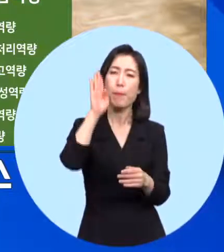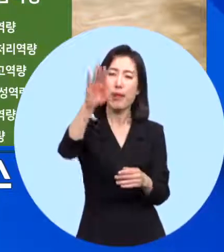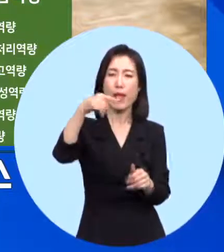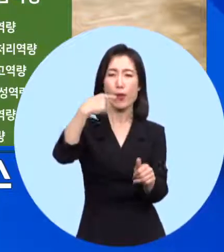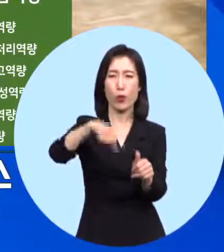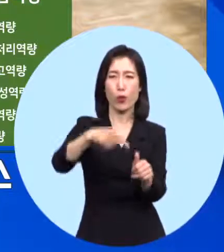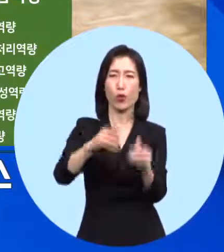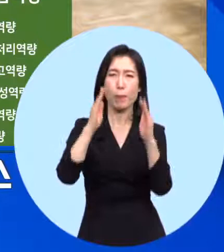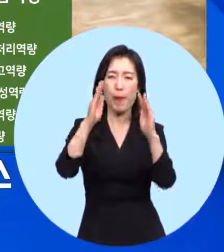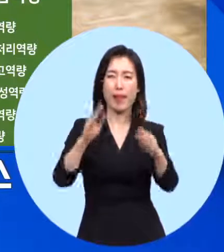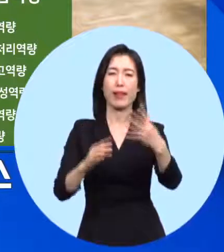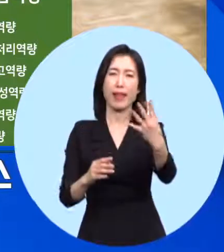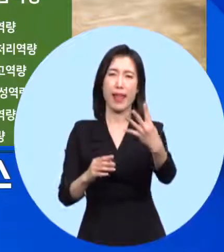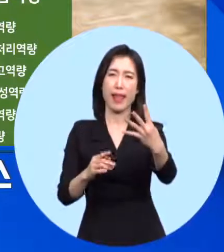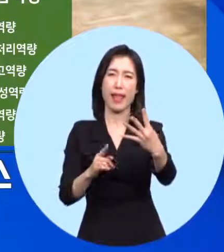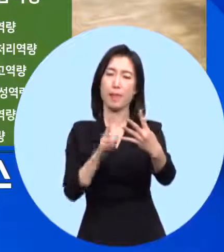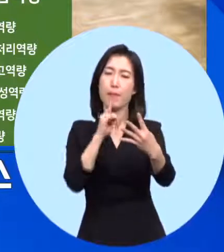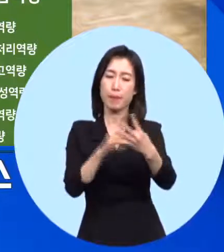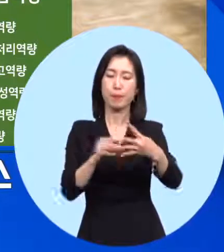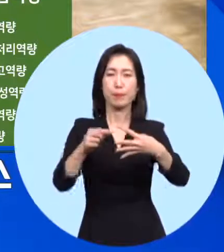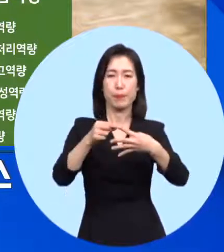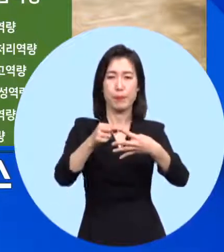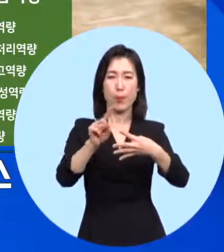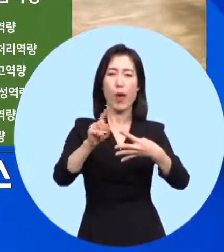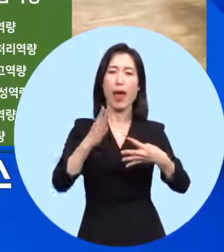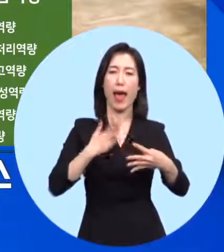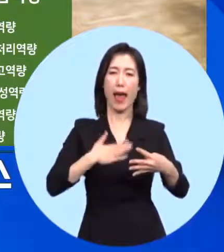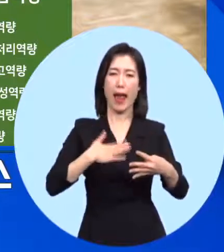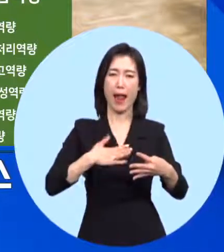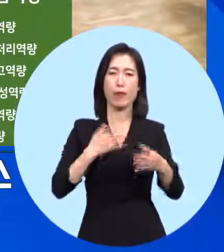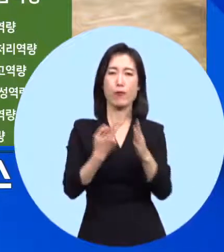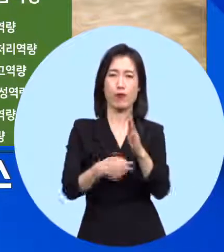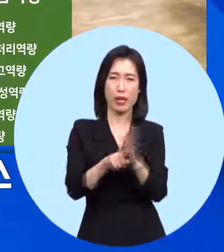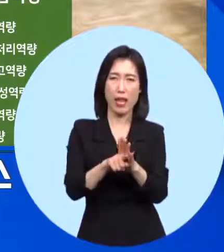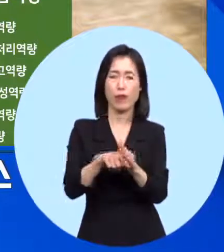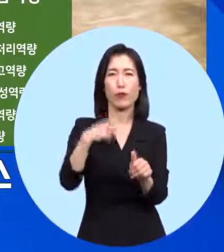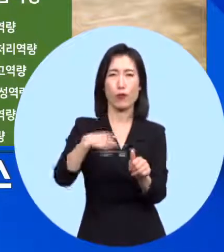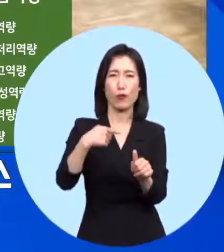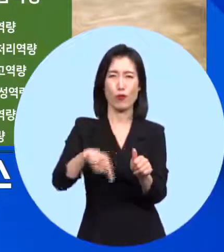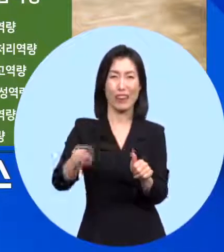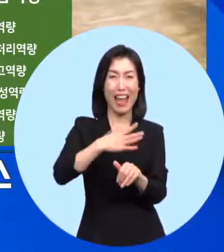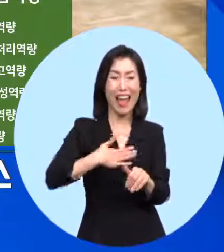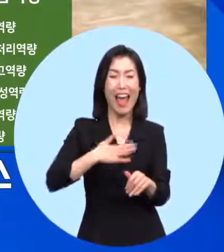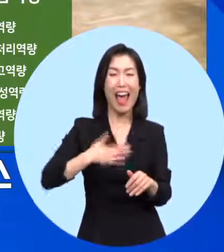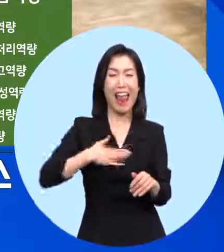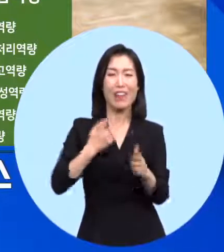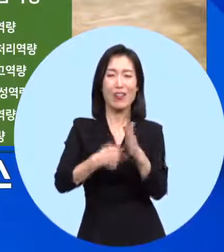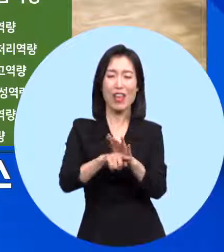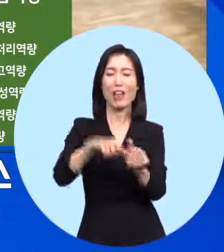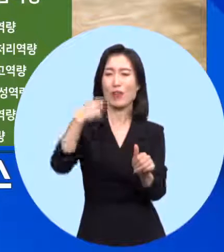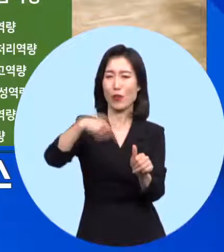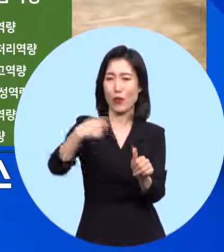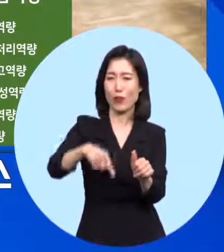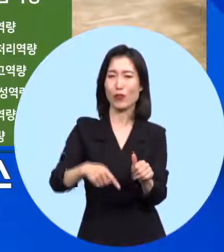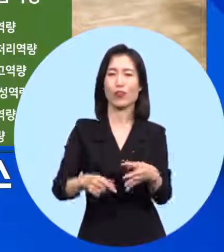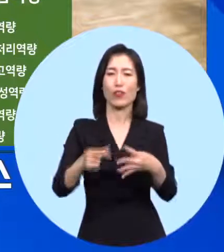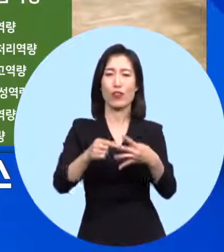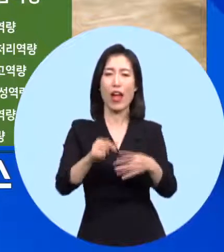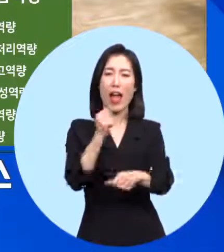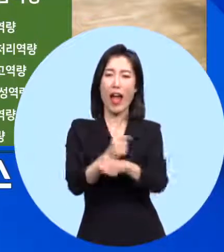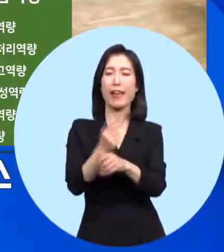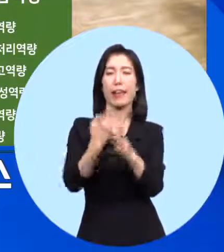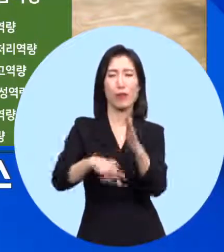교육의 방향을 제시를 했는데요. 첫 번째, 알기 위한 교육, 우리가 통상적으로 해왔던 교육이죠. Learning to do,